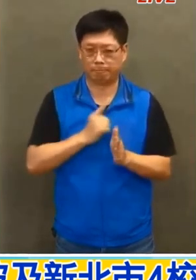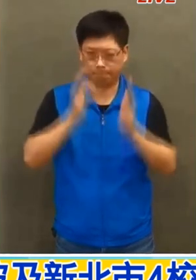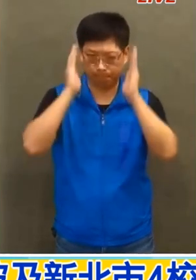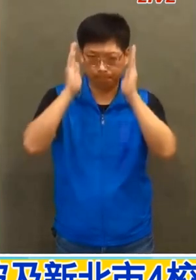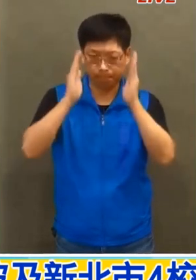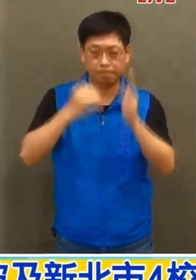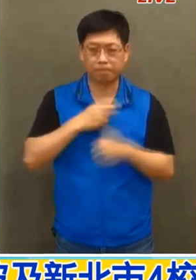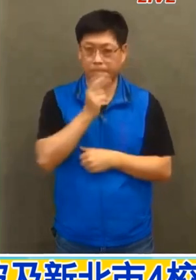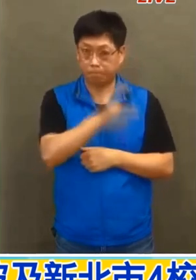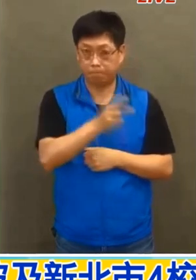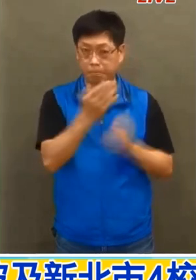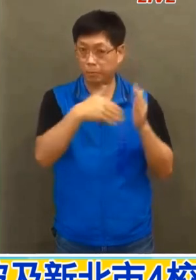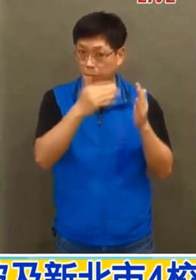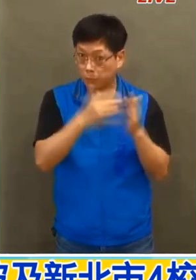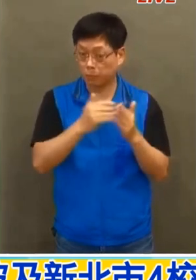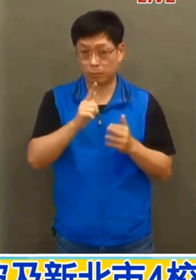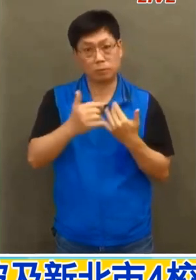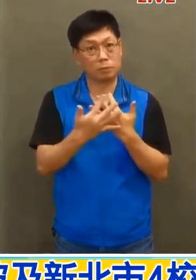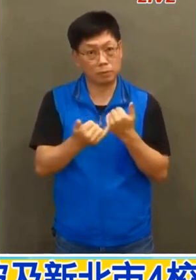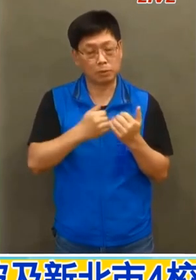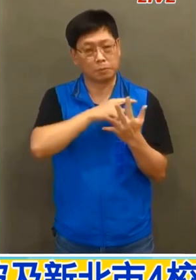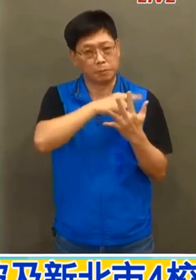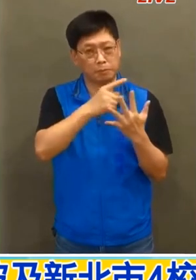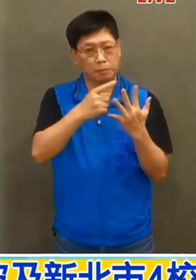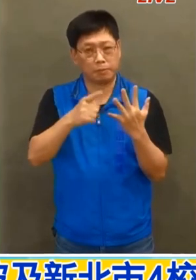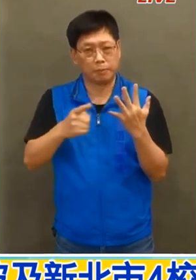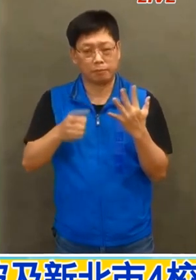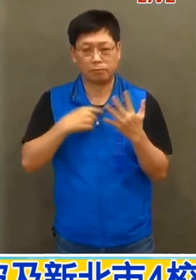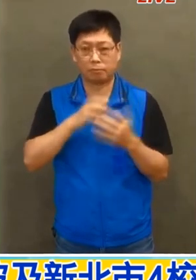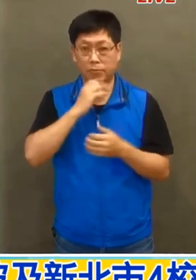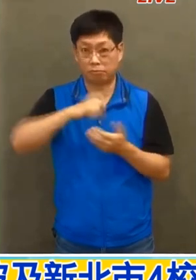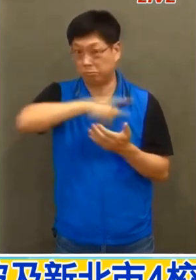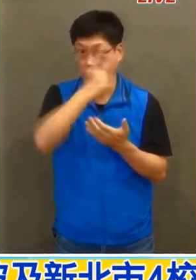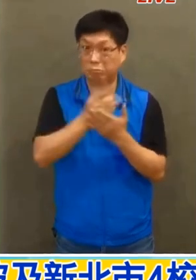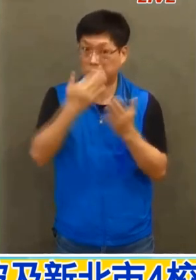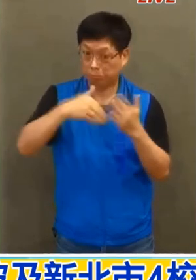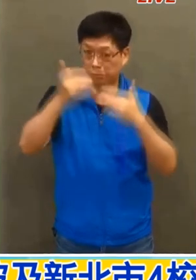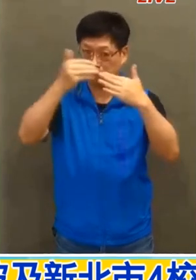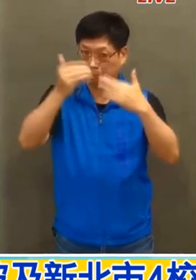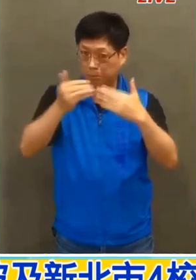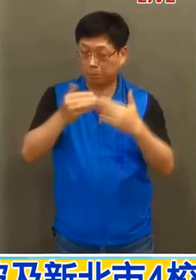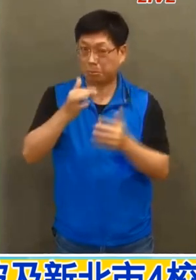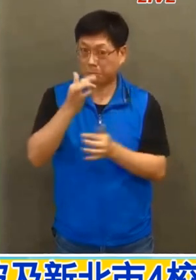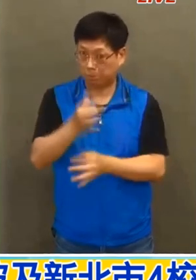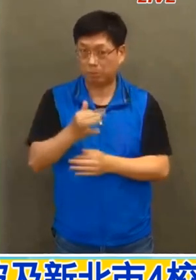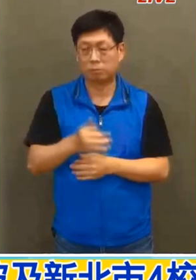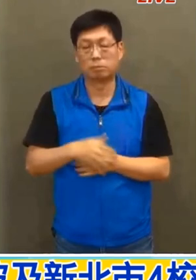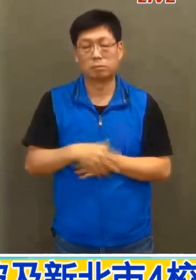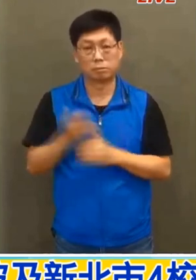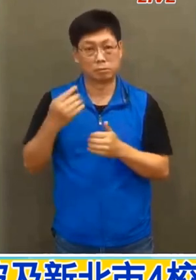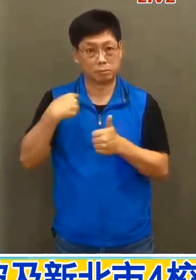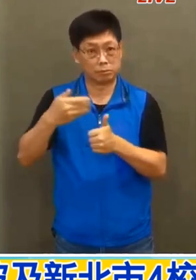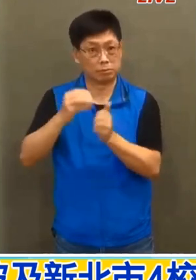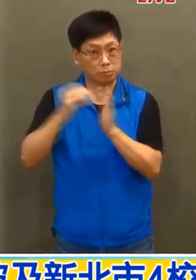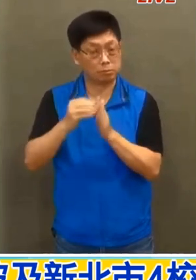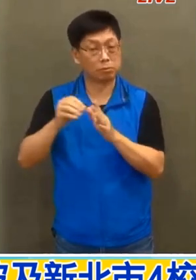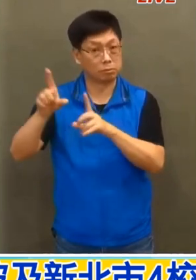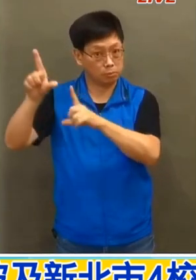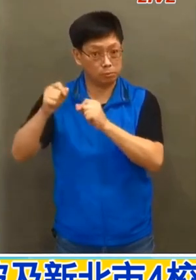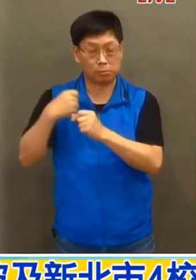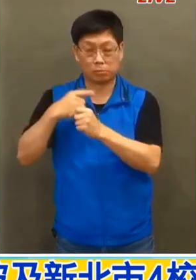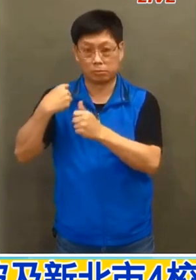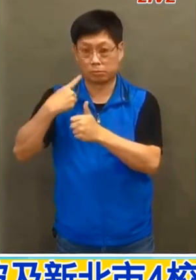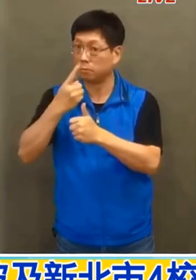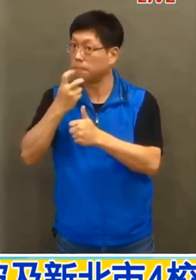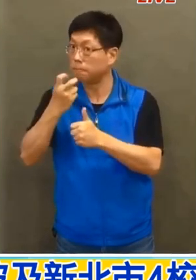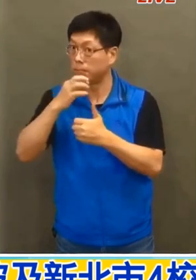的会请每一所学校的师生一笔一笔的，甚至全校的去核对。那教育局会依据教育部的规范，